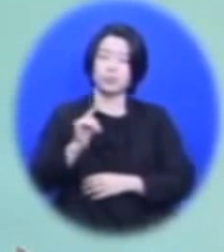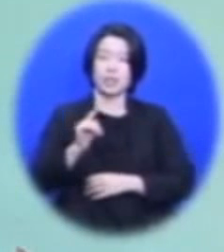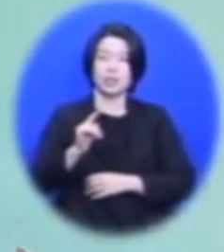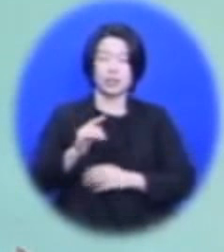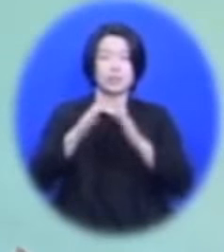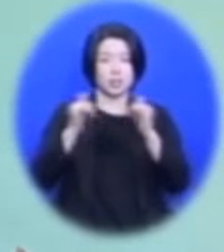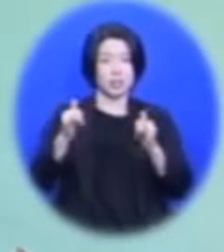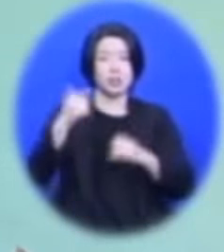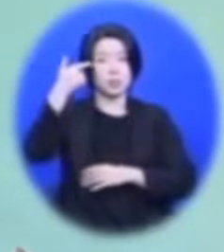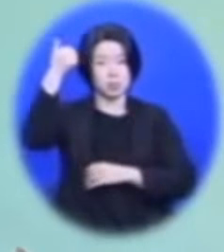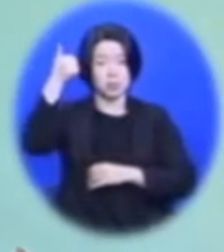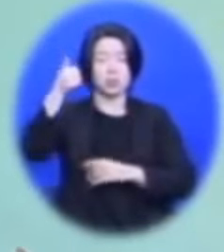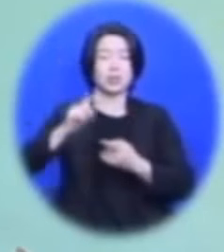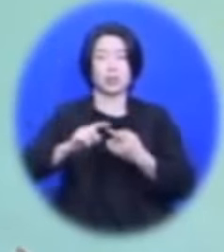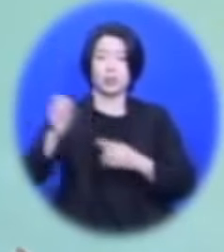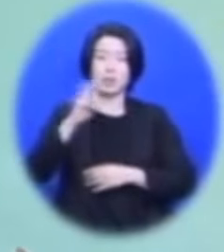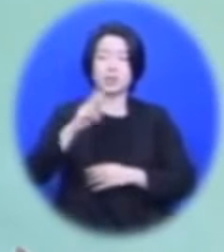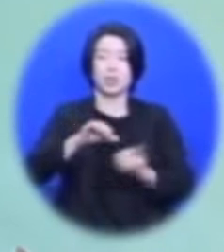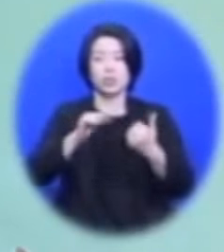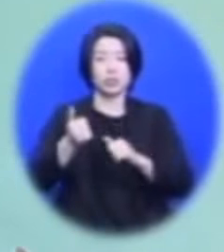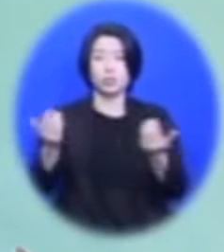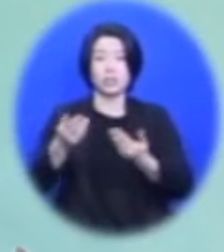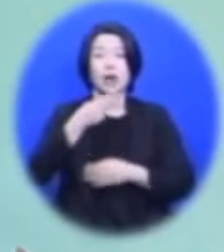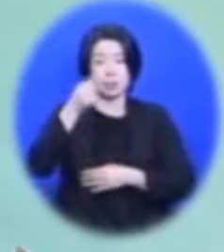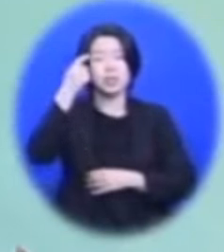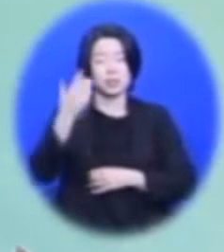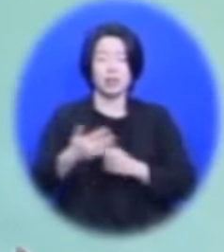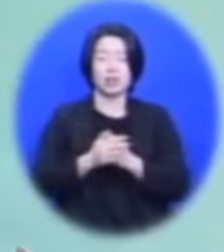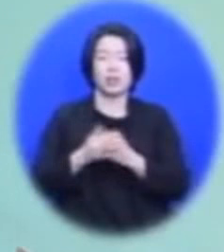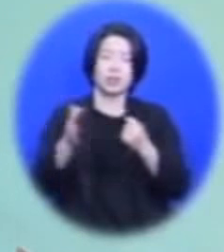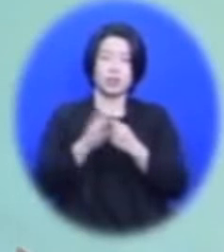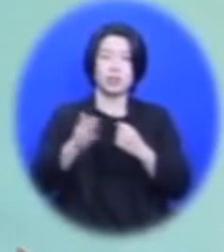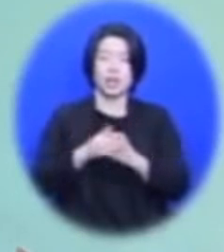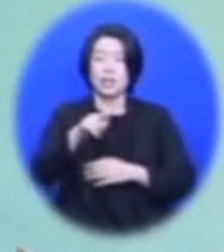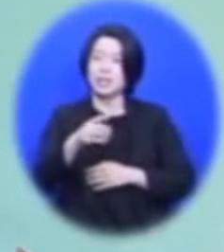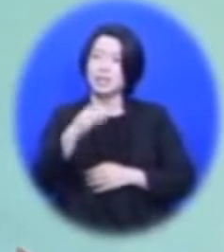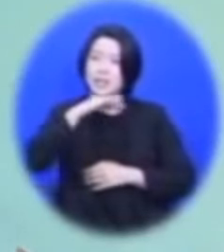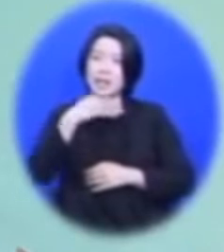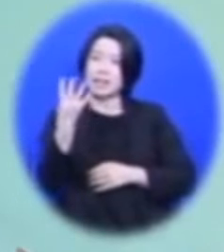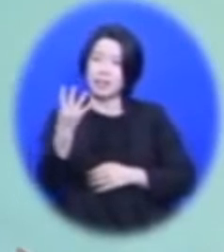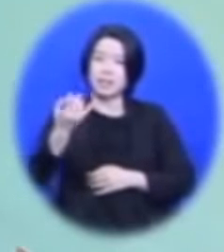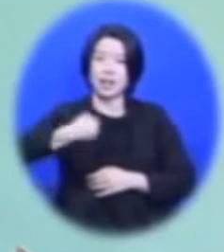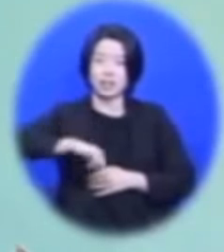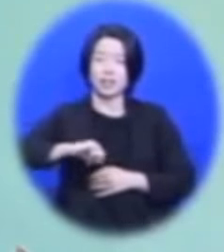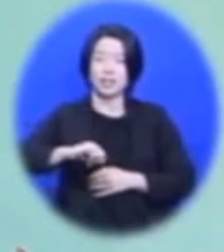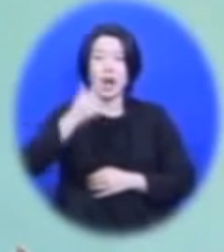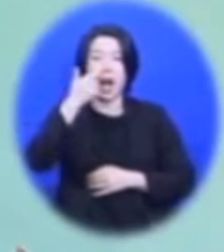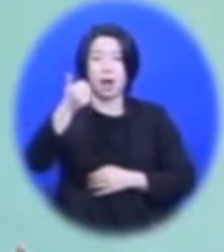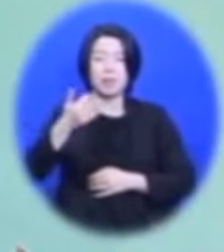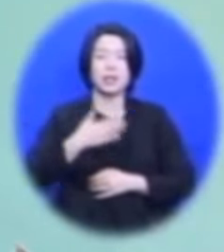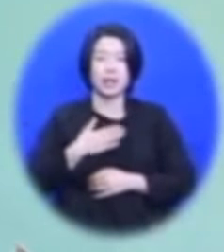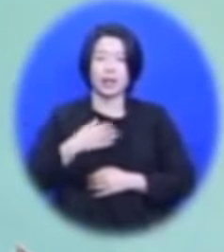사람이 목사라고 갑자기 죽는 일이 없을까요? 근데 이 4살 된 딸이 아빠인 내가 갑자기